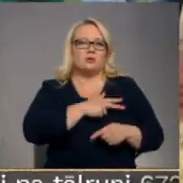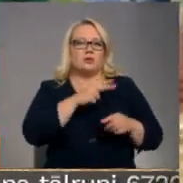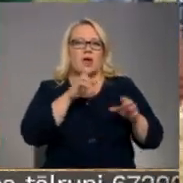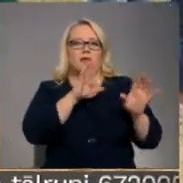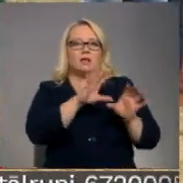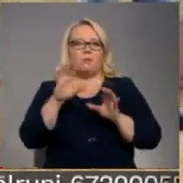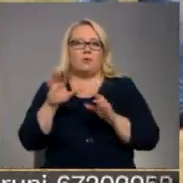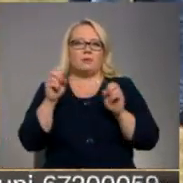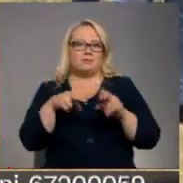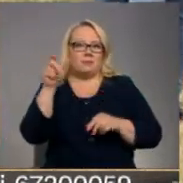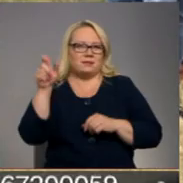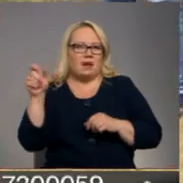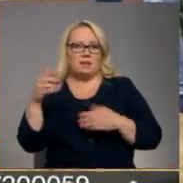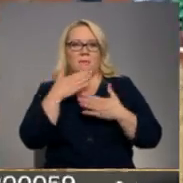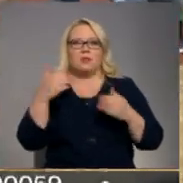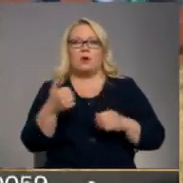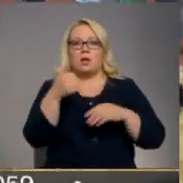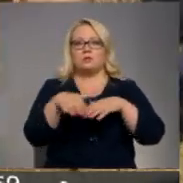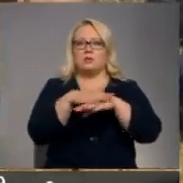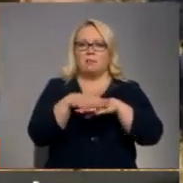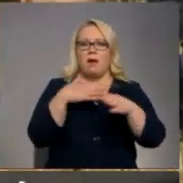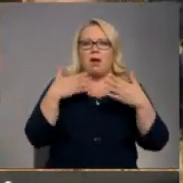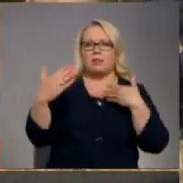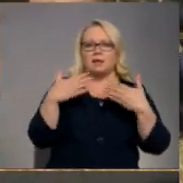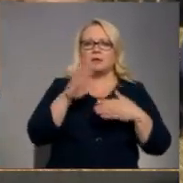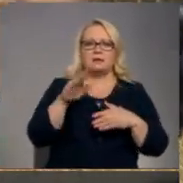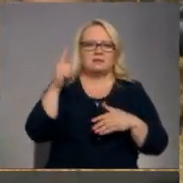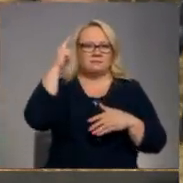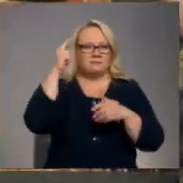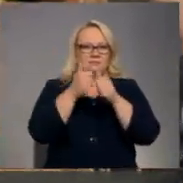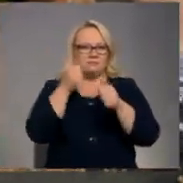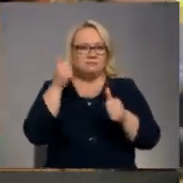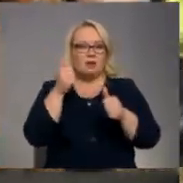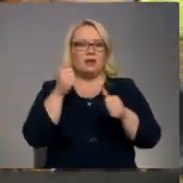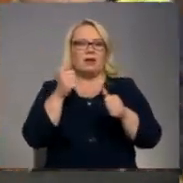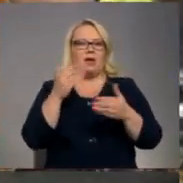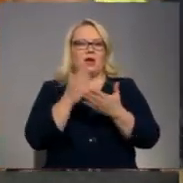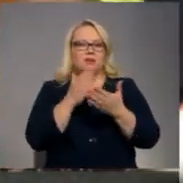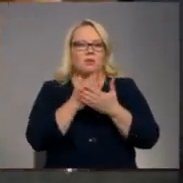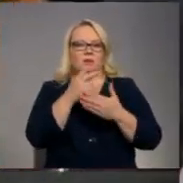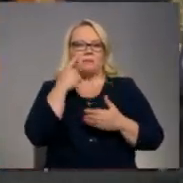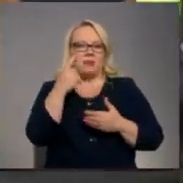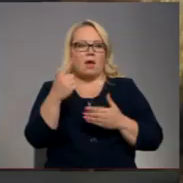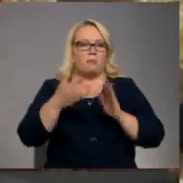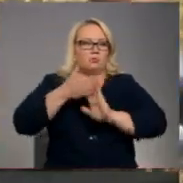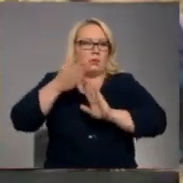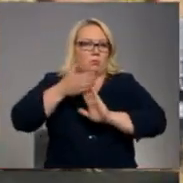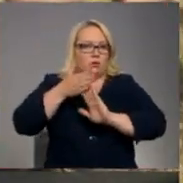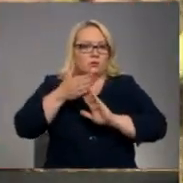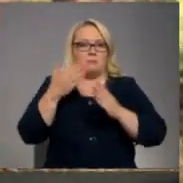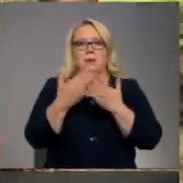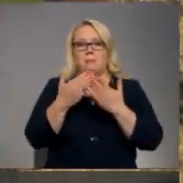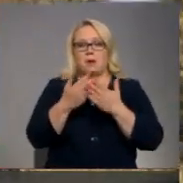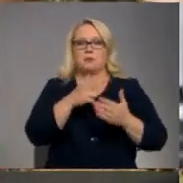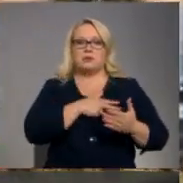aprūpes speciālisti. Pēdējos gados sabiedrības attieksme pret personām ar garīgu rakstura traucējumiem esot manāmi uzlabojusies. Tā